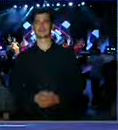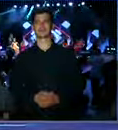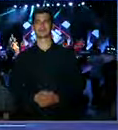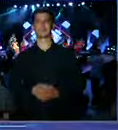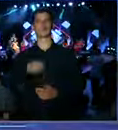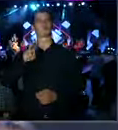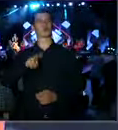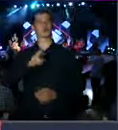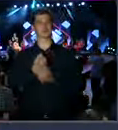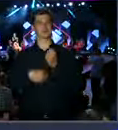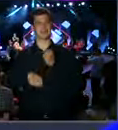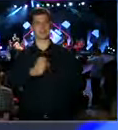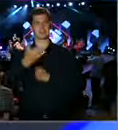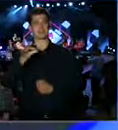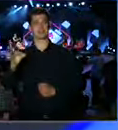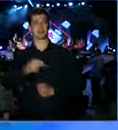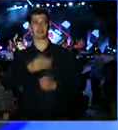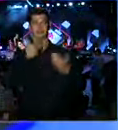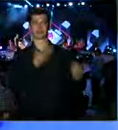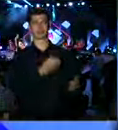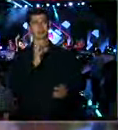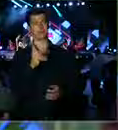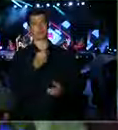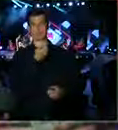Druga wicemis otrzymuje w tej chwili piękne kwiaty